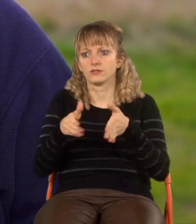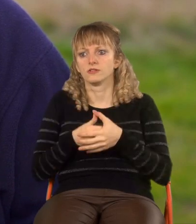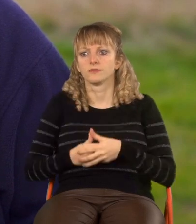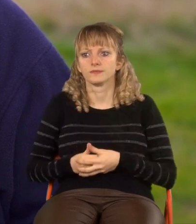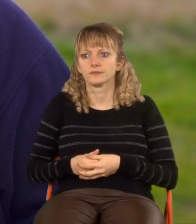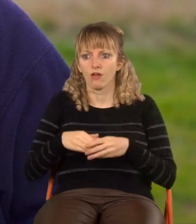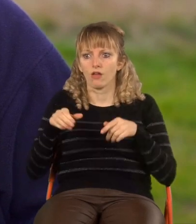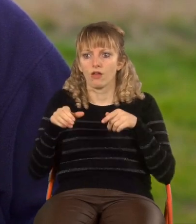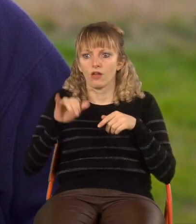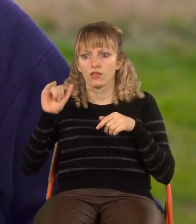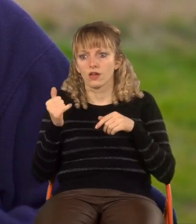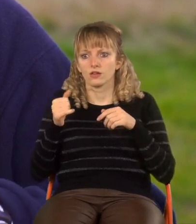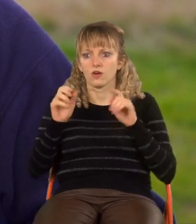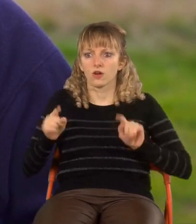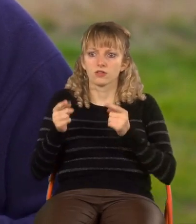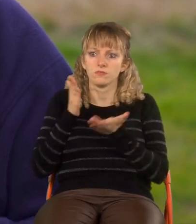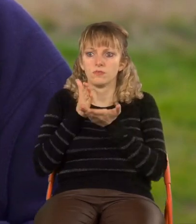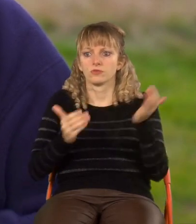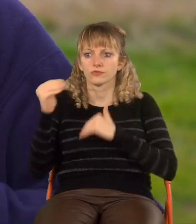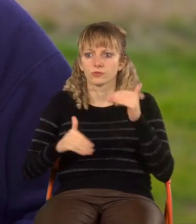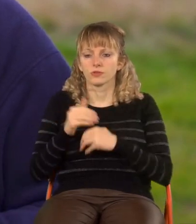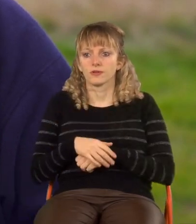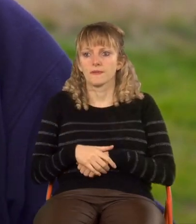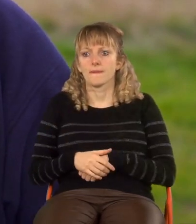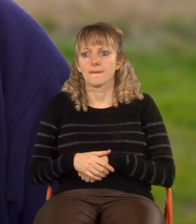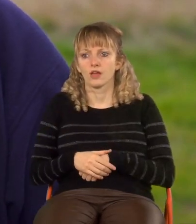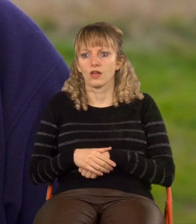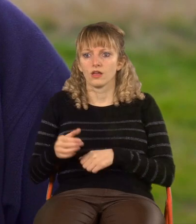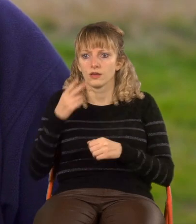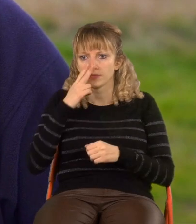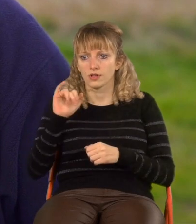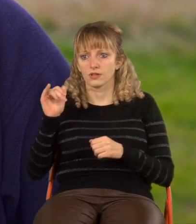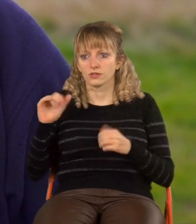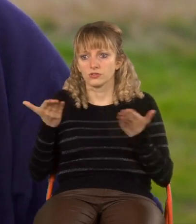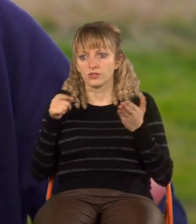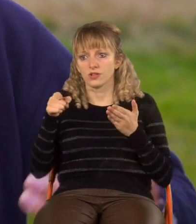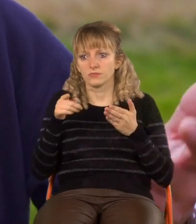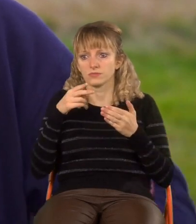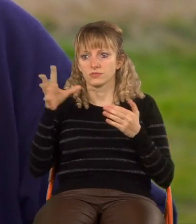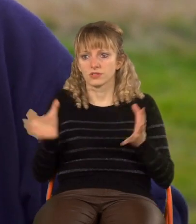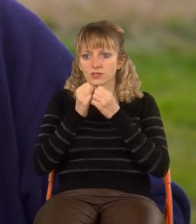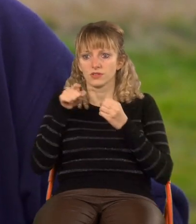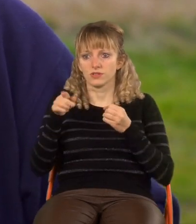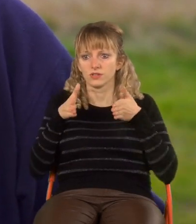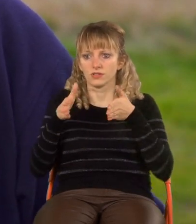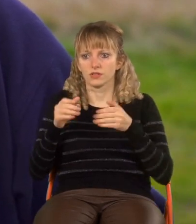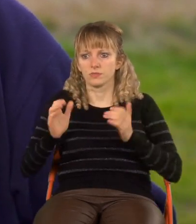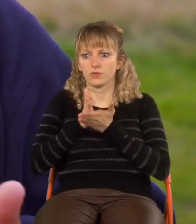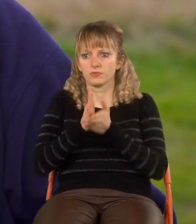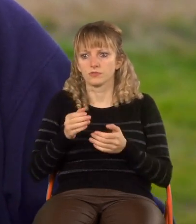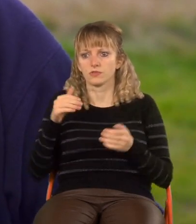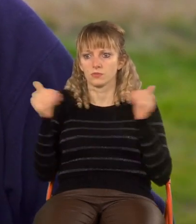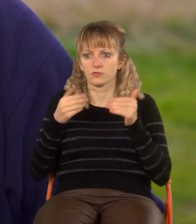włącznie z jakąś organizacją pomocy w górach, że jeżeli się gdzieś tam znajdujemy na